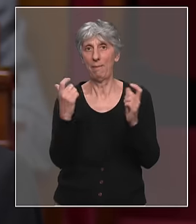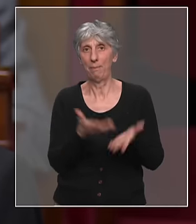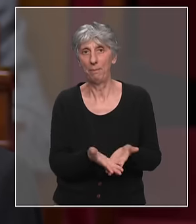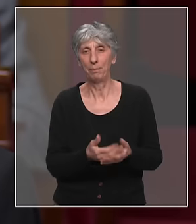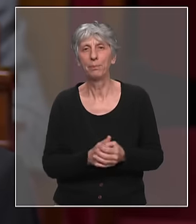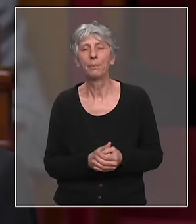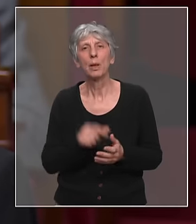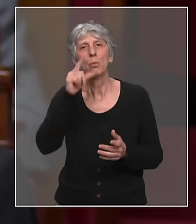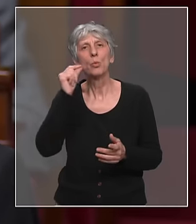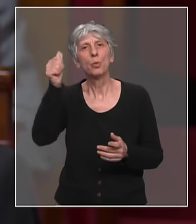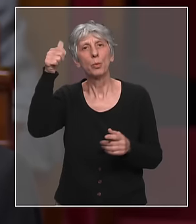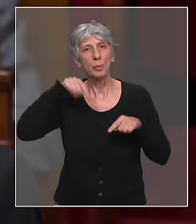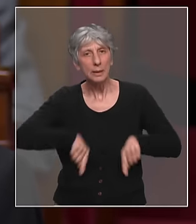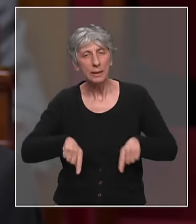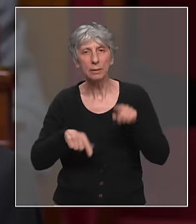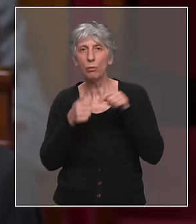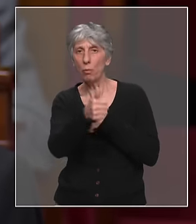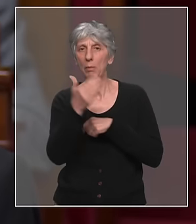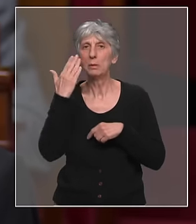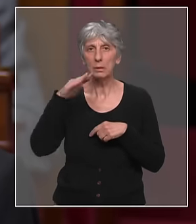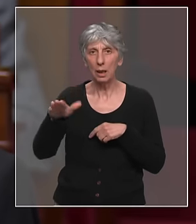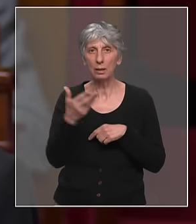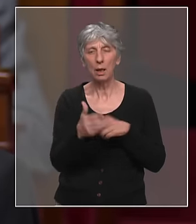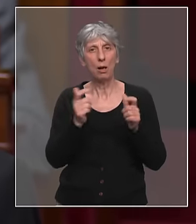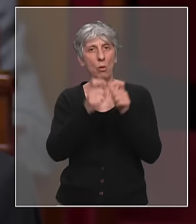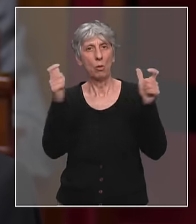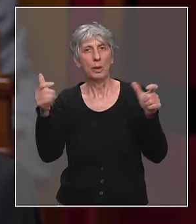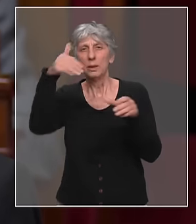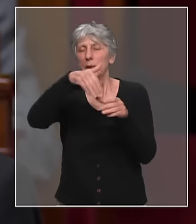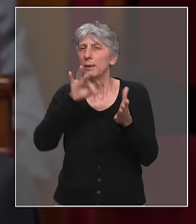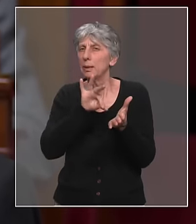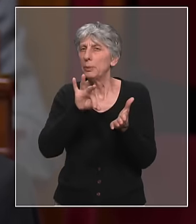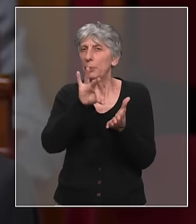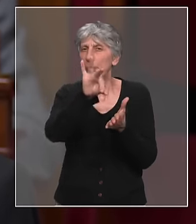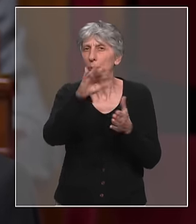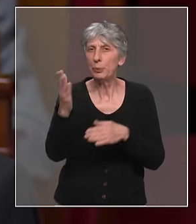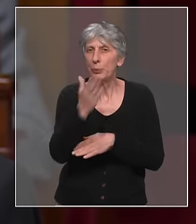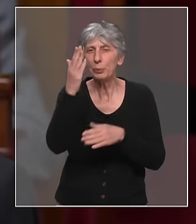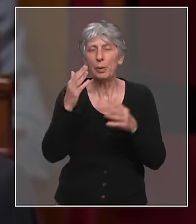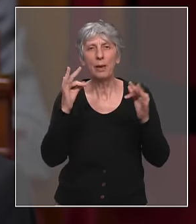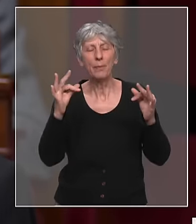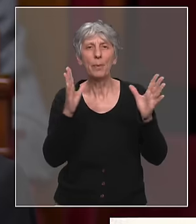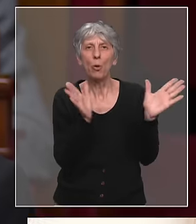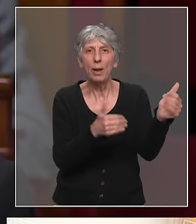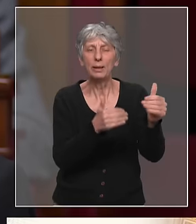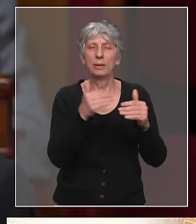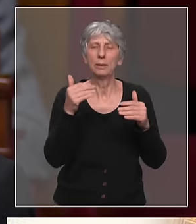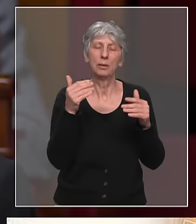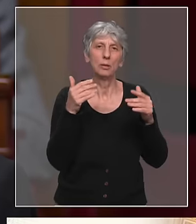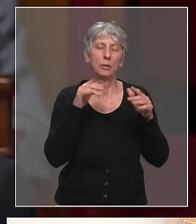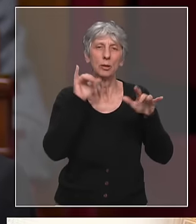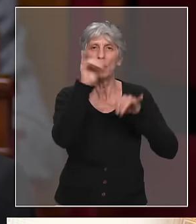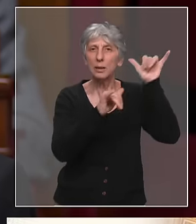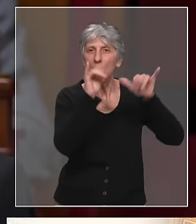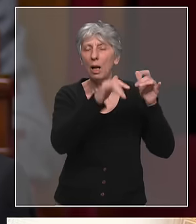pourtant, Monsieur le Premier ministre, qu'il s'agit d'une entreprise hautement stratégique dans le spatial, l'aéronautique, le nucléaire,